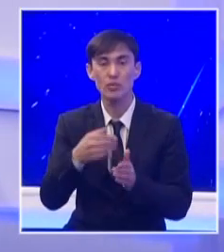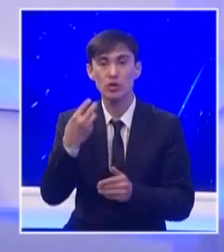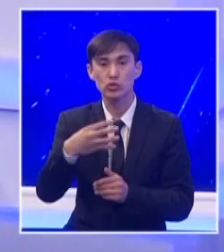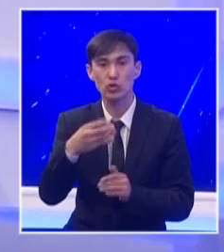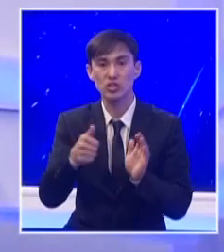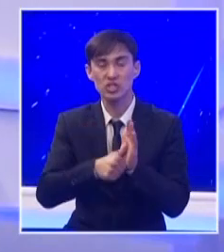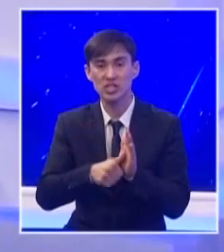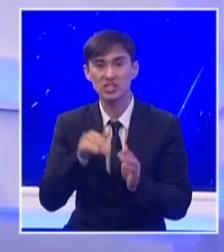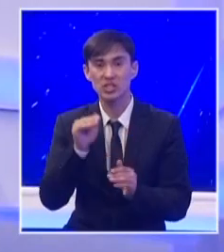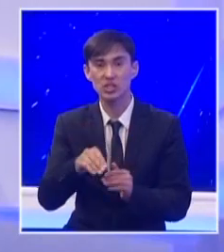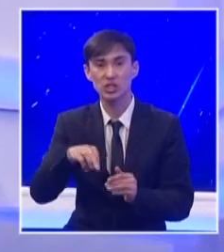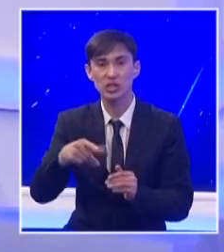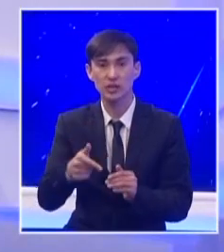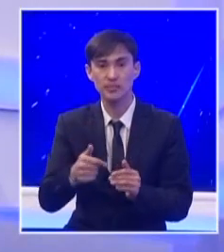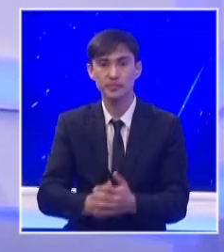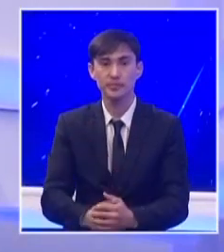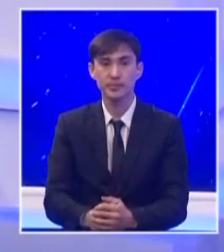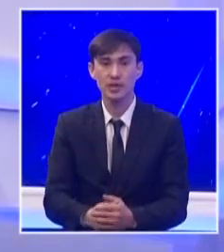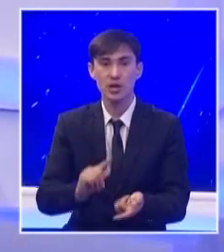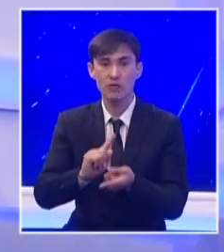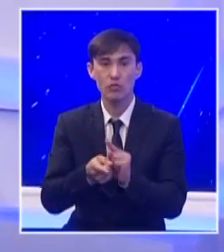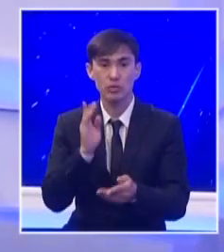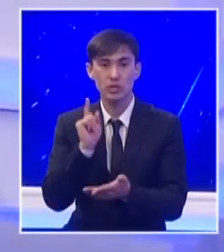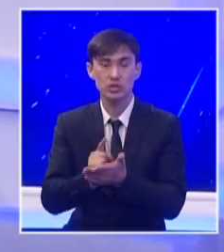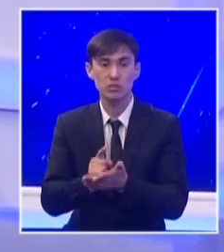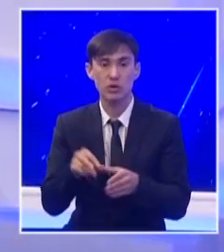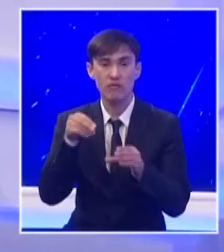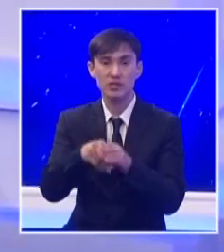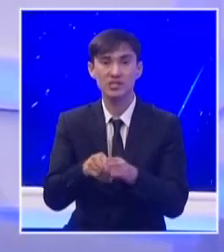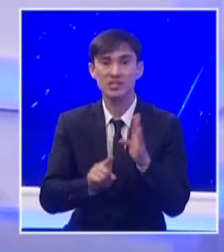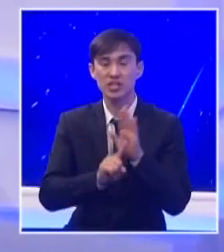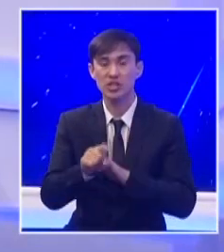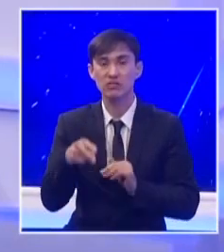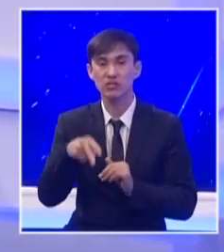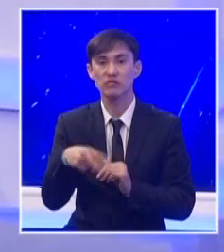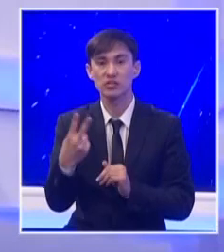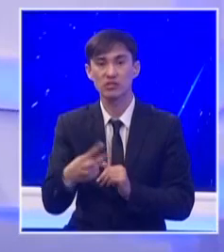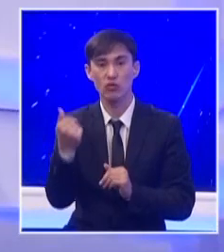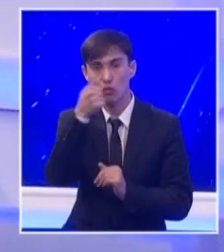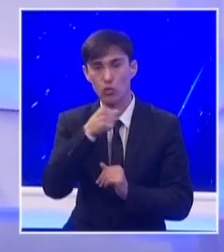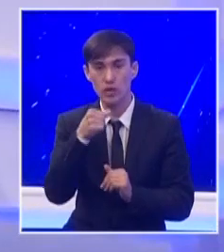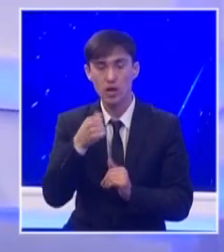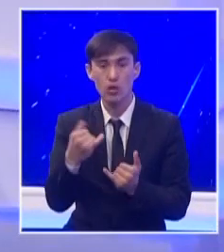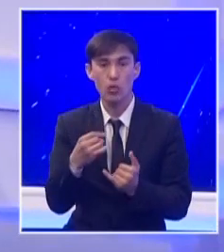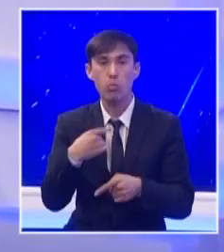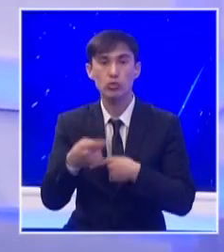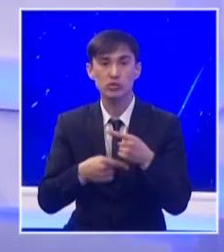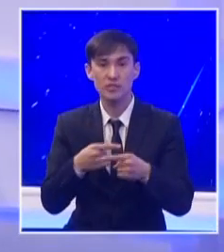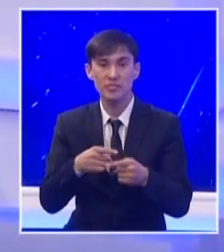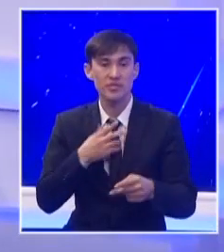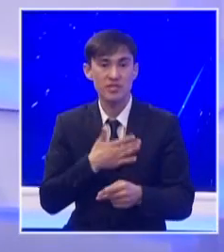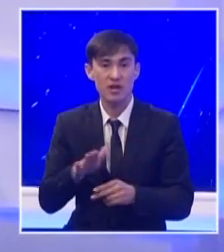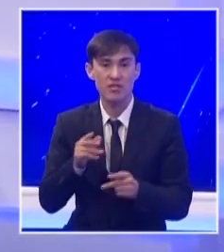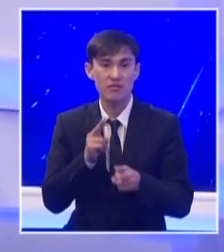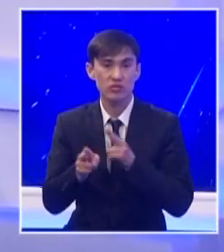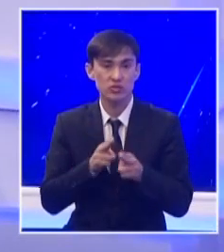до 46 302 тенге. Реформы должны были вводиться с начала 2022 года, однако после шквала недовольства